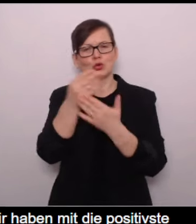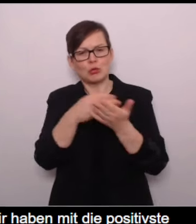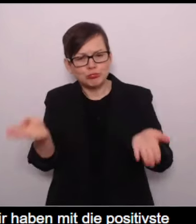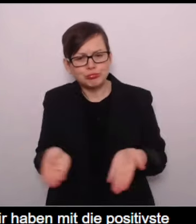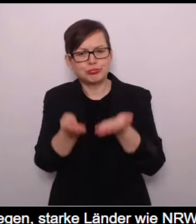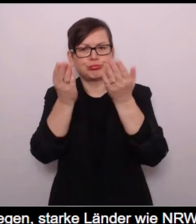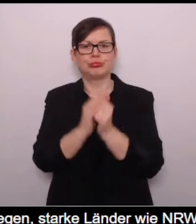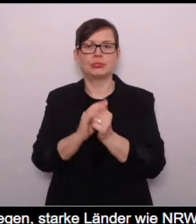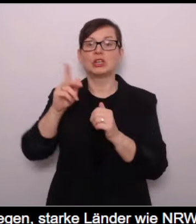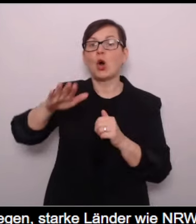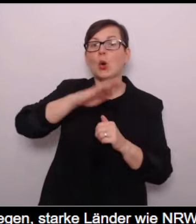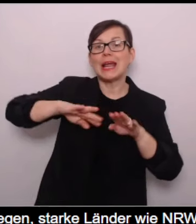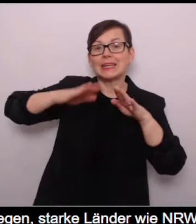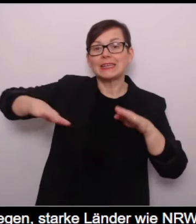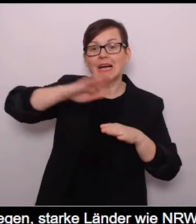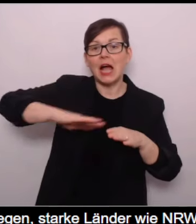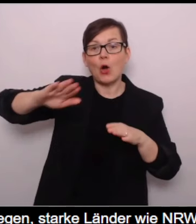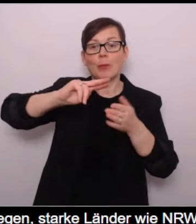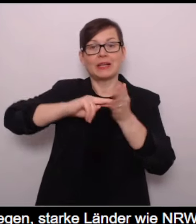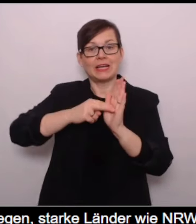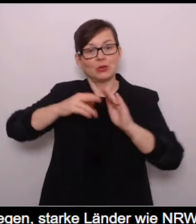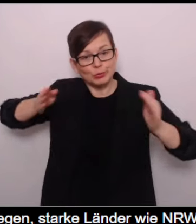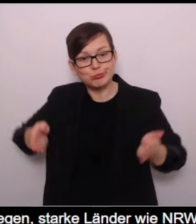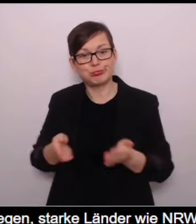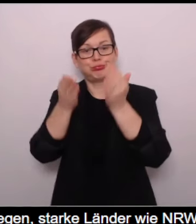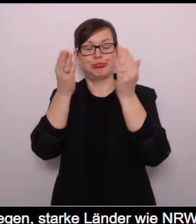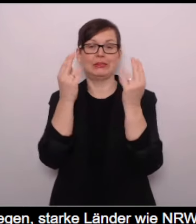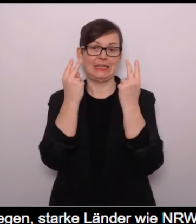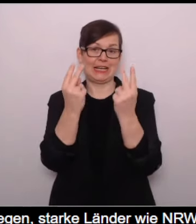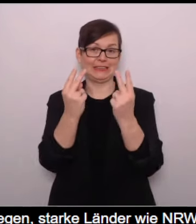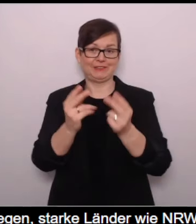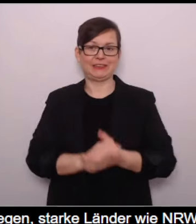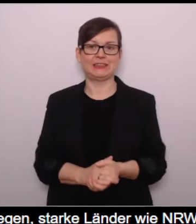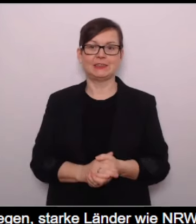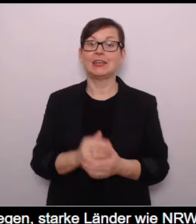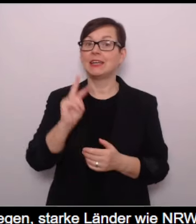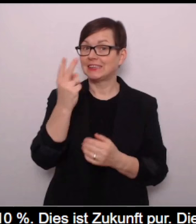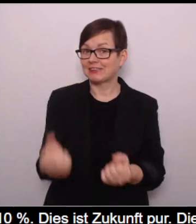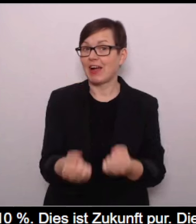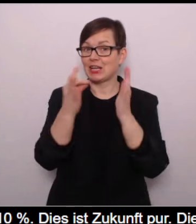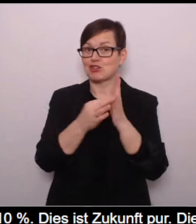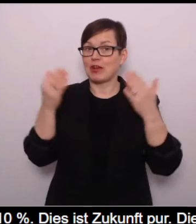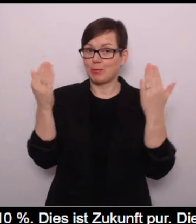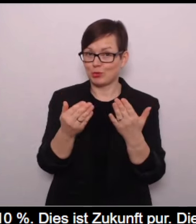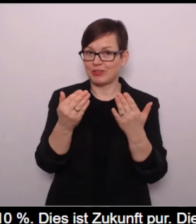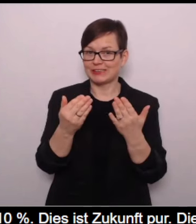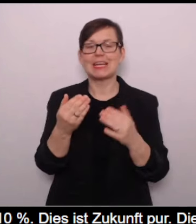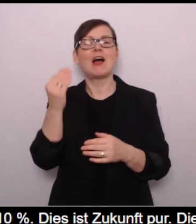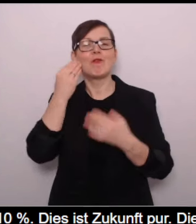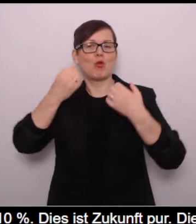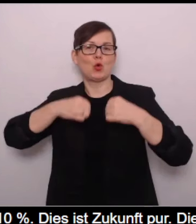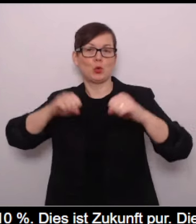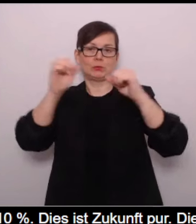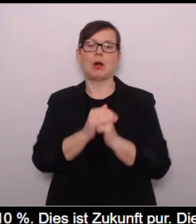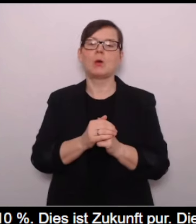Mittelstand für Handwerker, Handwerkerbonus, Ausbildung und die Ausbreitung der Technologie in die ländlichen Räume durch Technologietransferzentren.